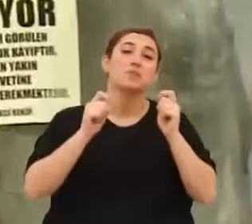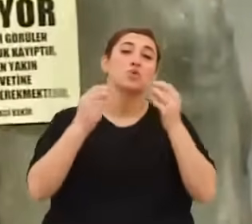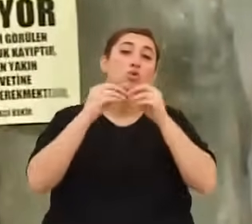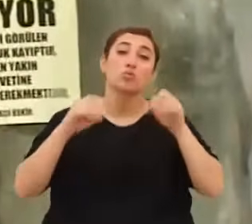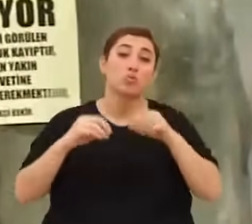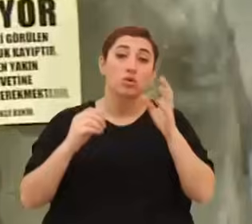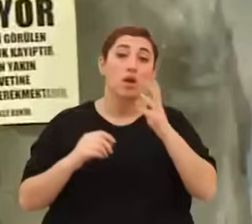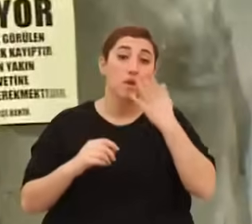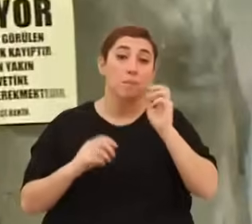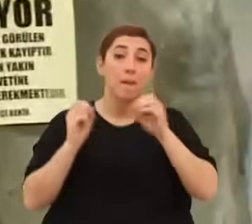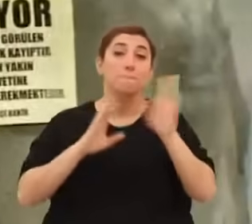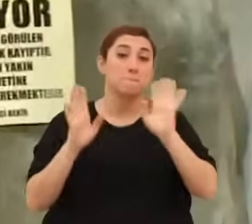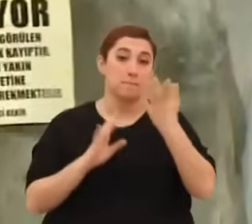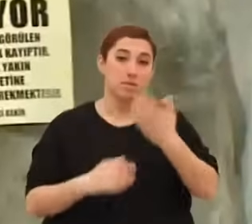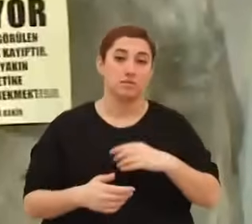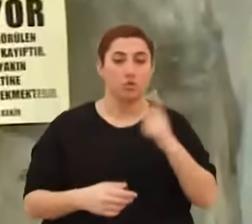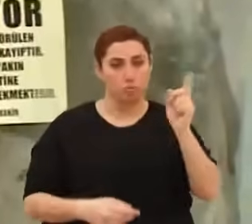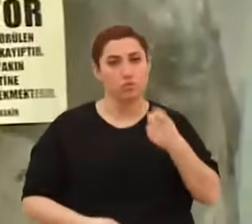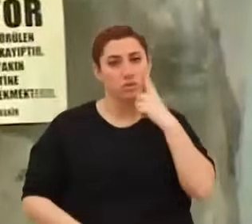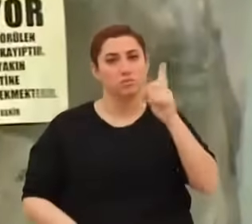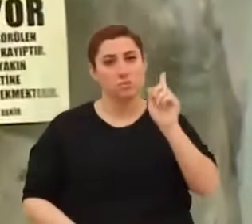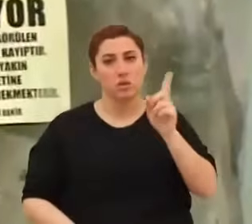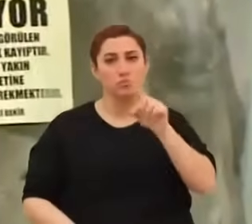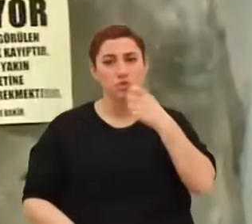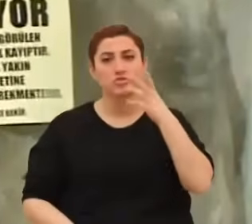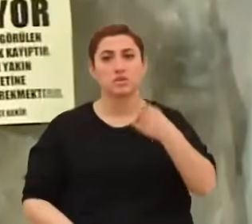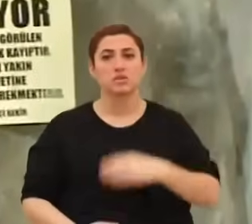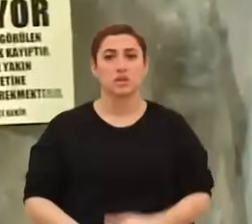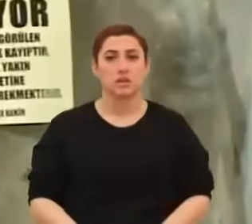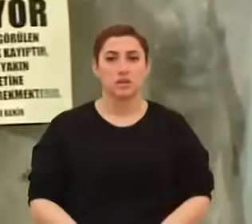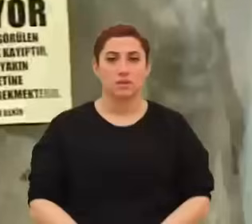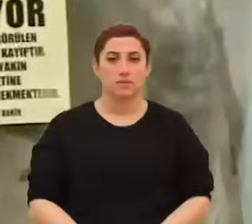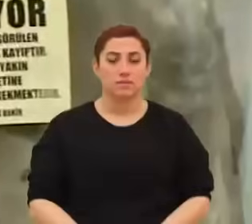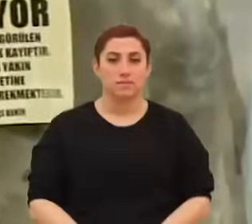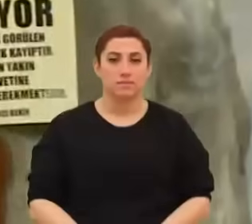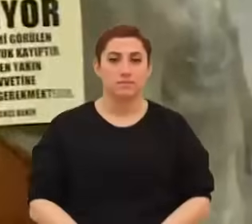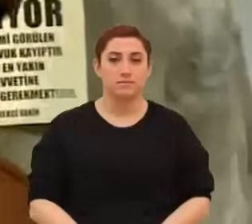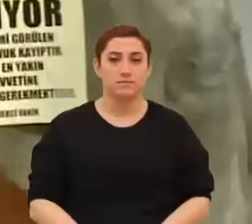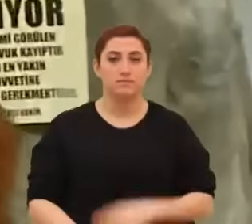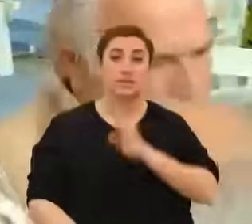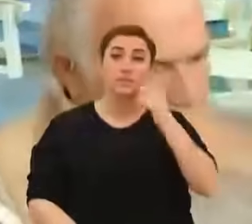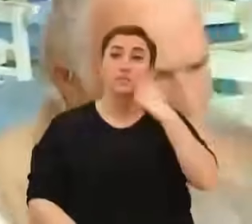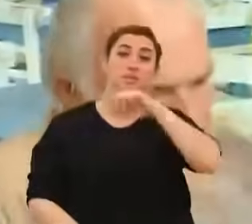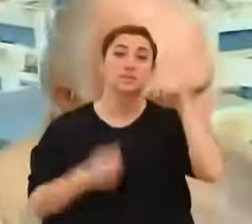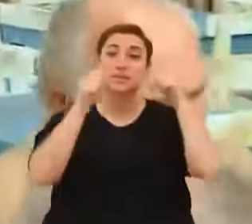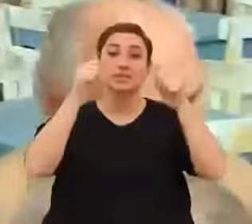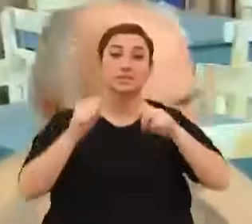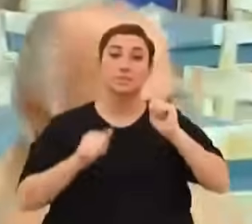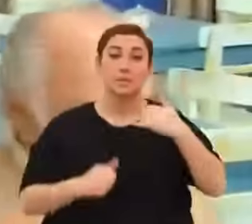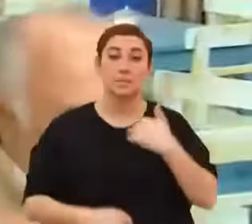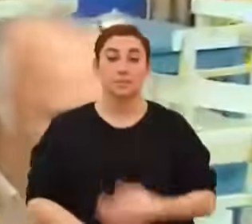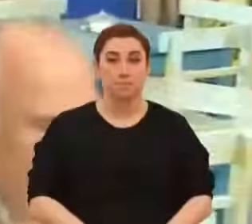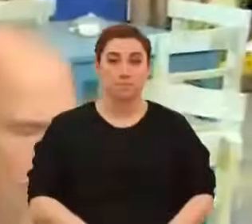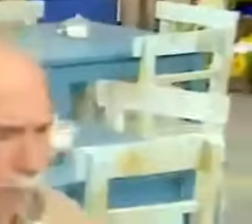Yumurta mı orada da burada ha? Tamam mı? Bulacağız bak Interpol'un da kaderi var. Bizim başka yerlere de alsın o zaman. Bekir